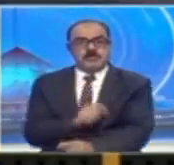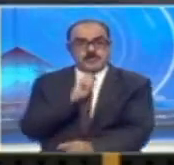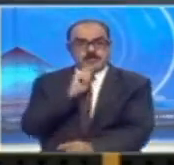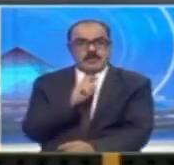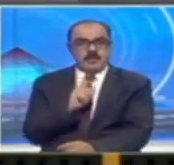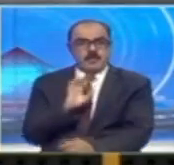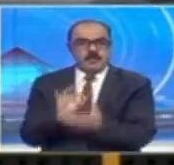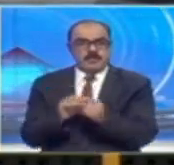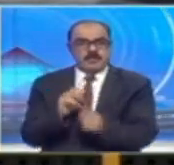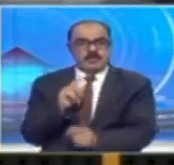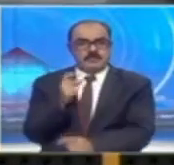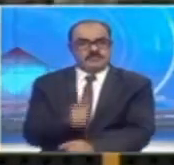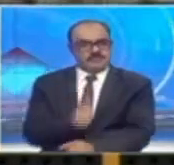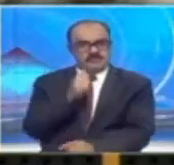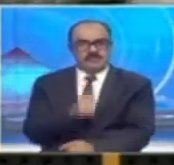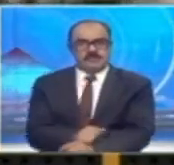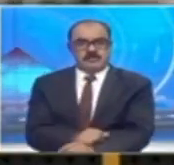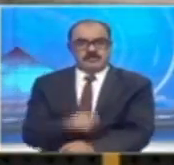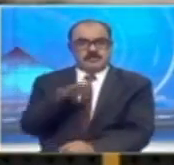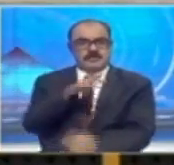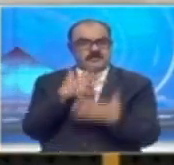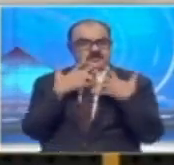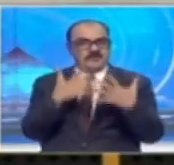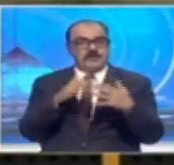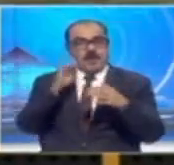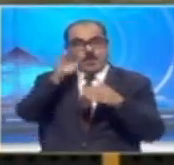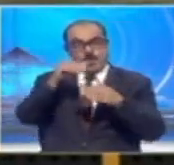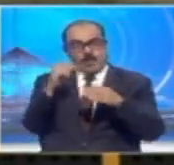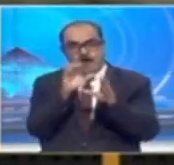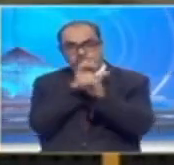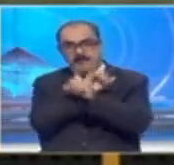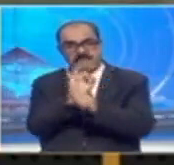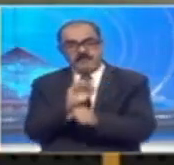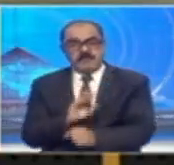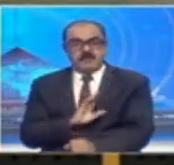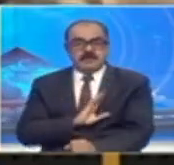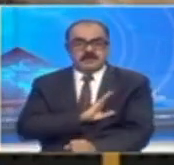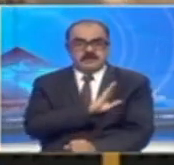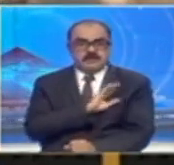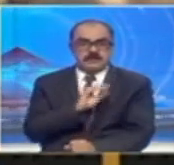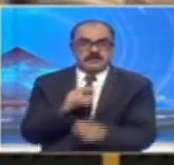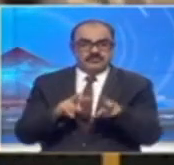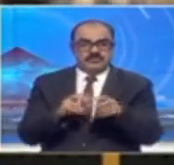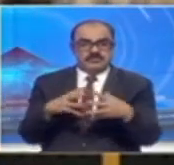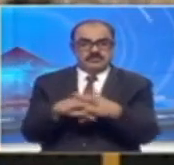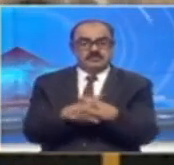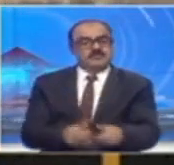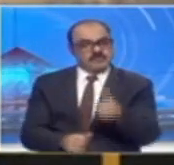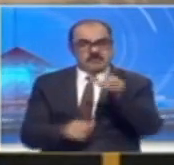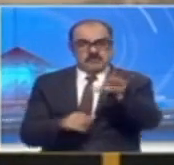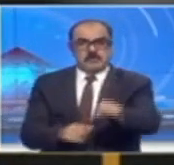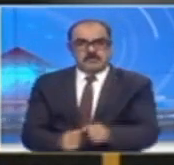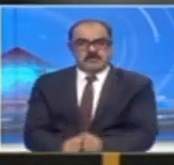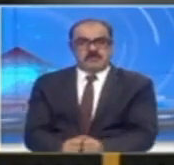دمياط وبورسعيد والدقهلية، ومنطقة السحر والجمال بنطاق محافظتي الشرقية